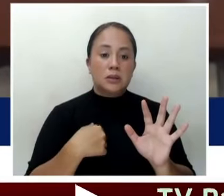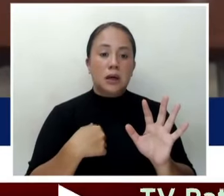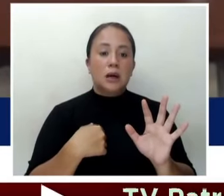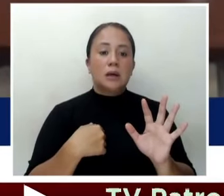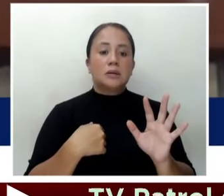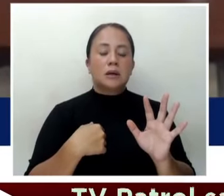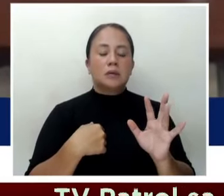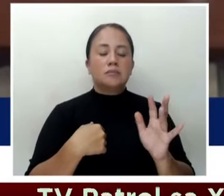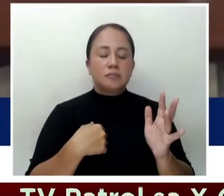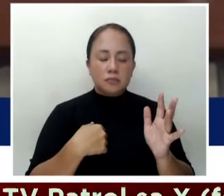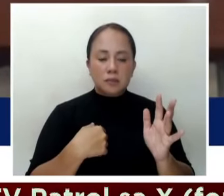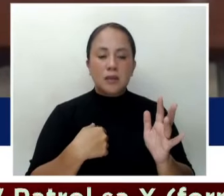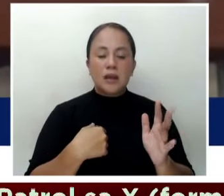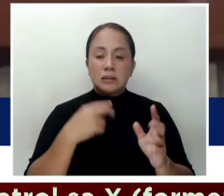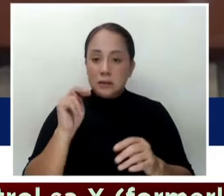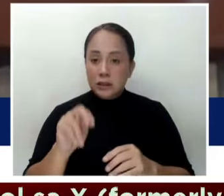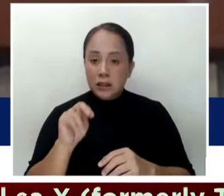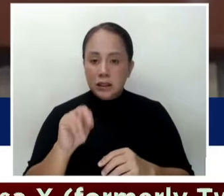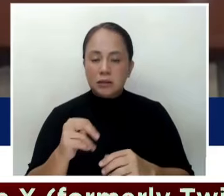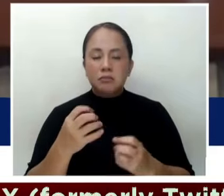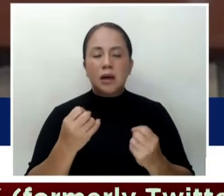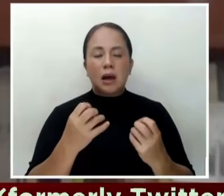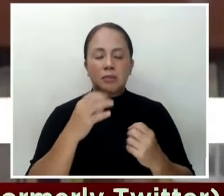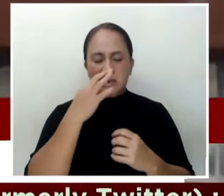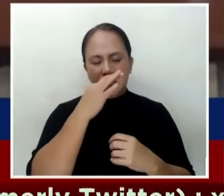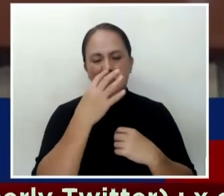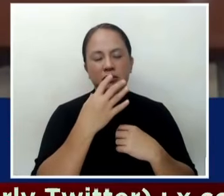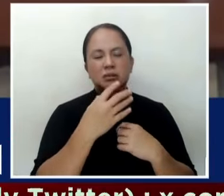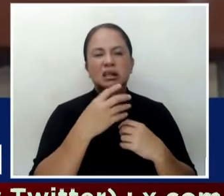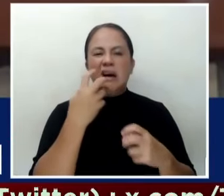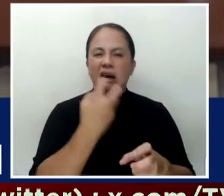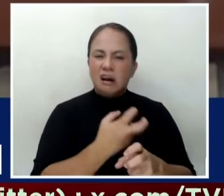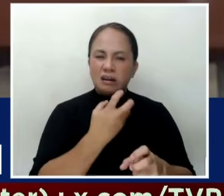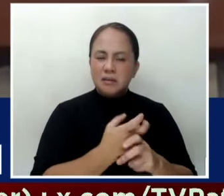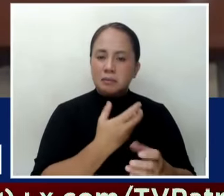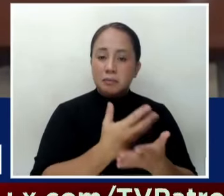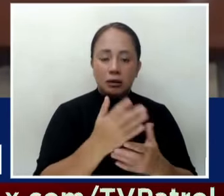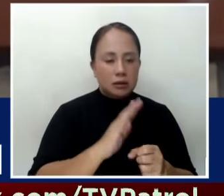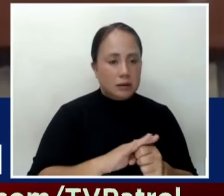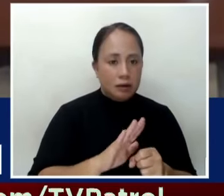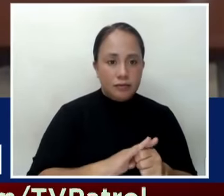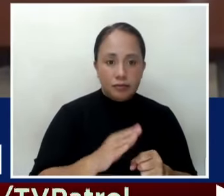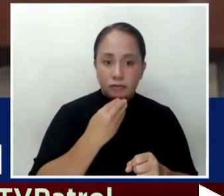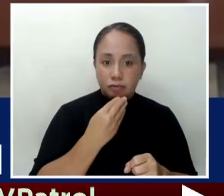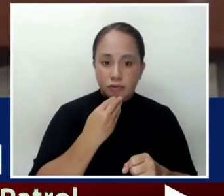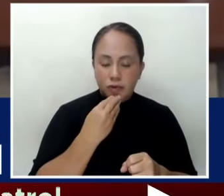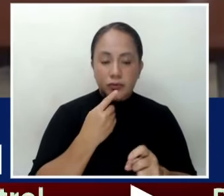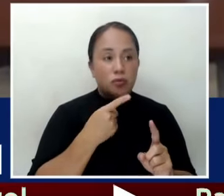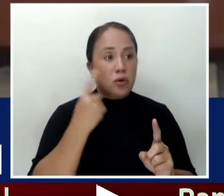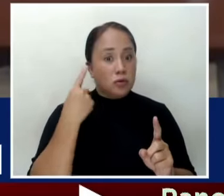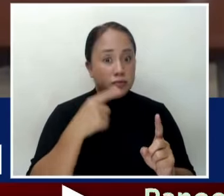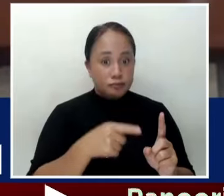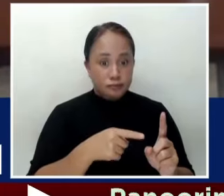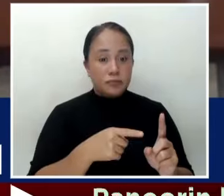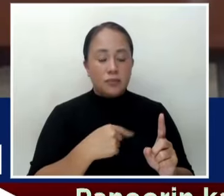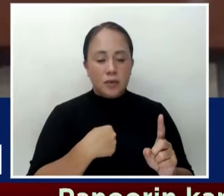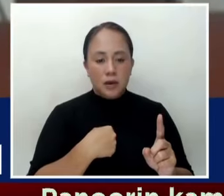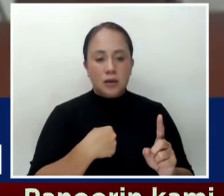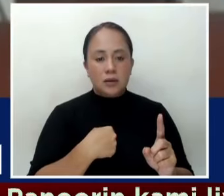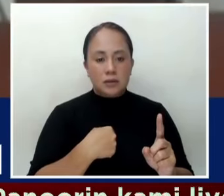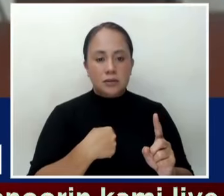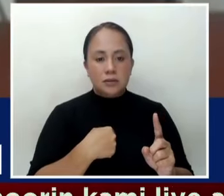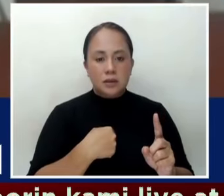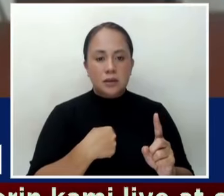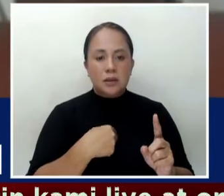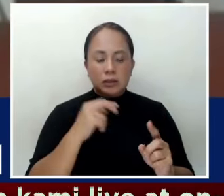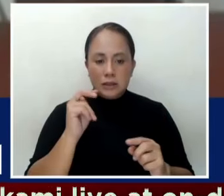pangailangan, hirap na hirap pa rin ang karaniwang Pilipino makabili ng sapat na pagkain para sa kanyang minimum na pangailangan.